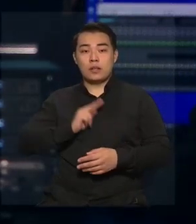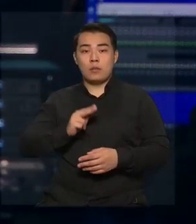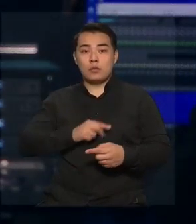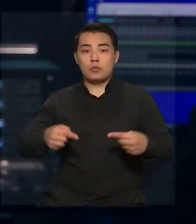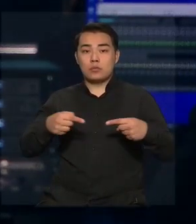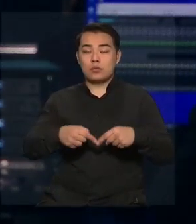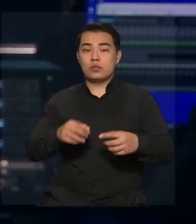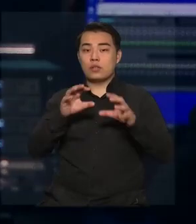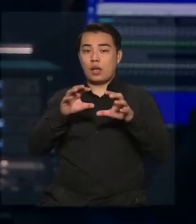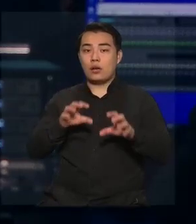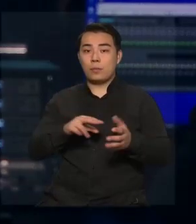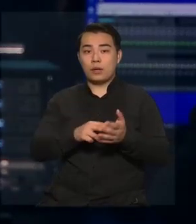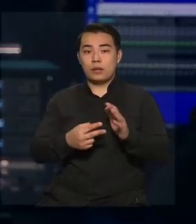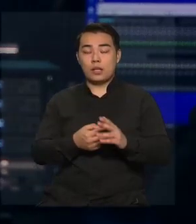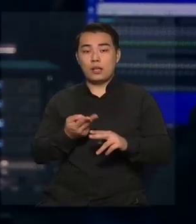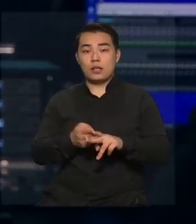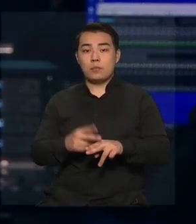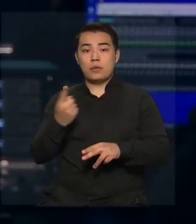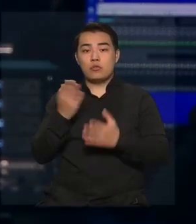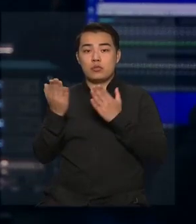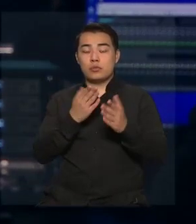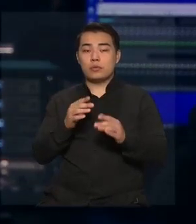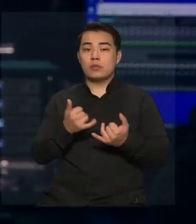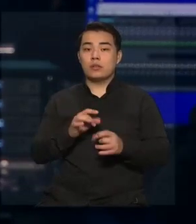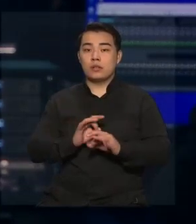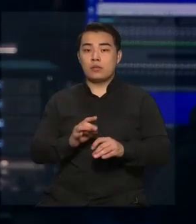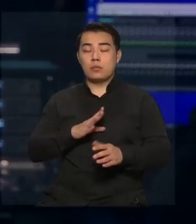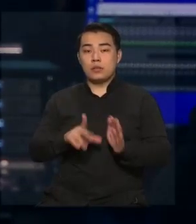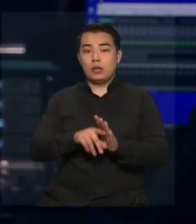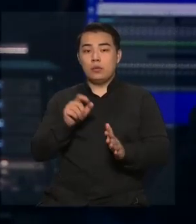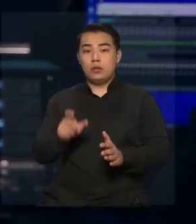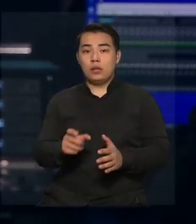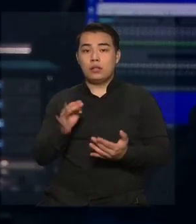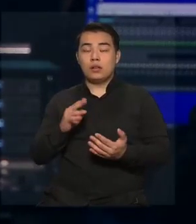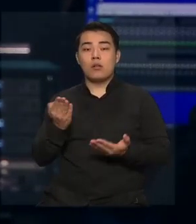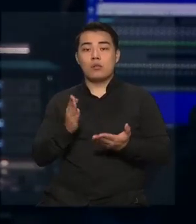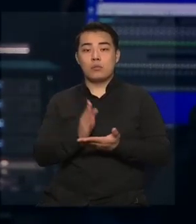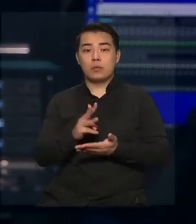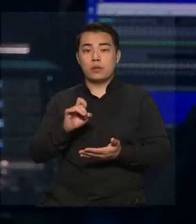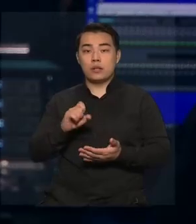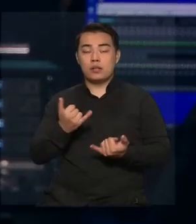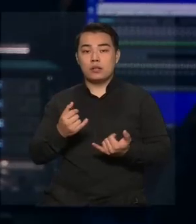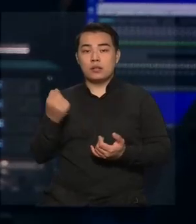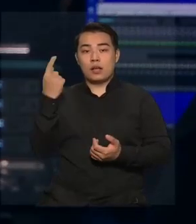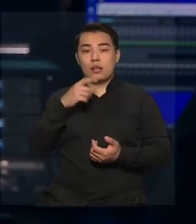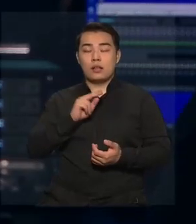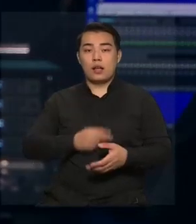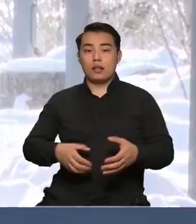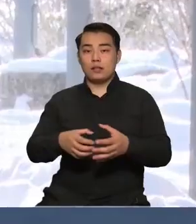соответствующий законопроект. Его в первом чтении приняли депутаты. А вот какие меры предлагаются, знает Азиза